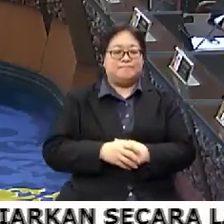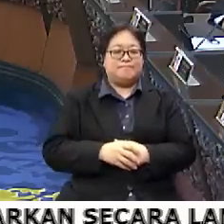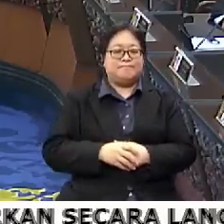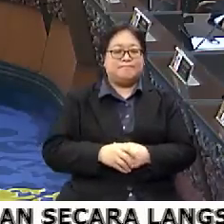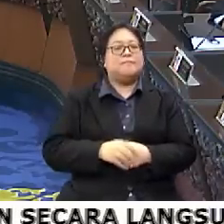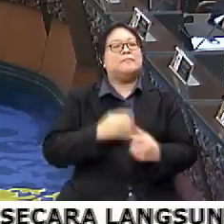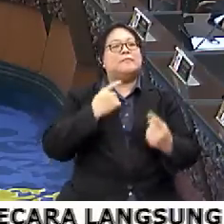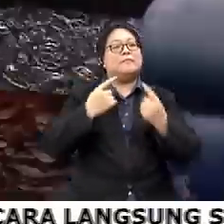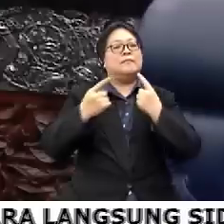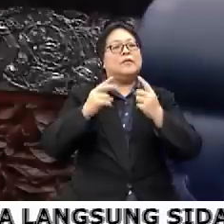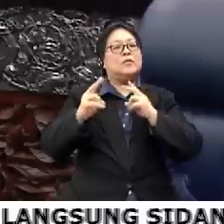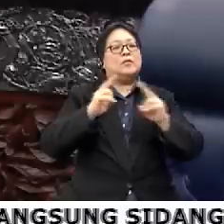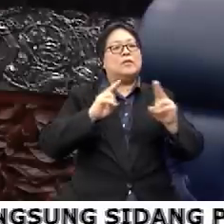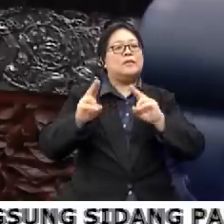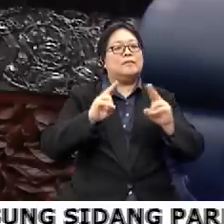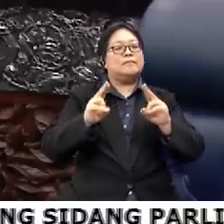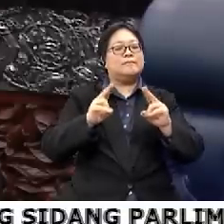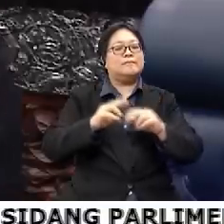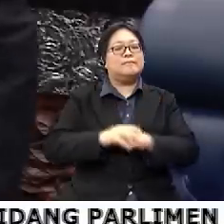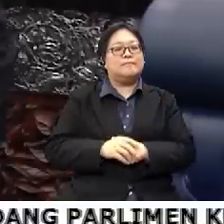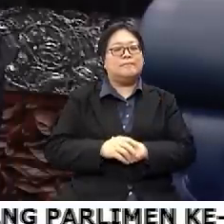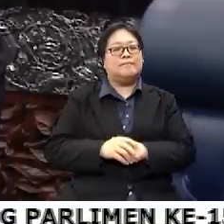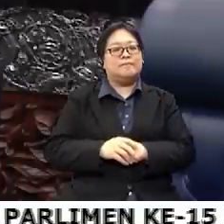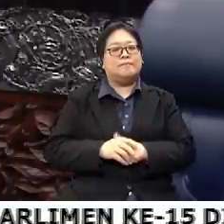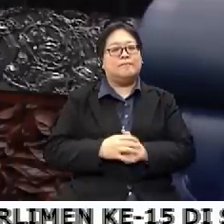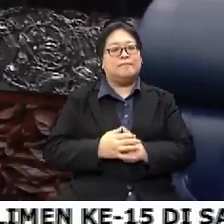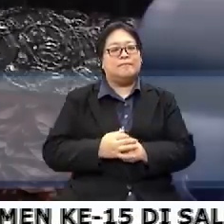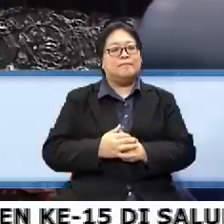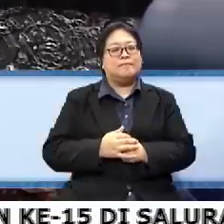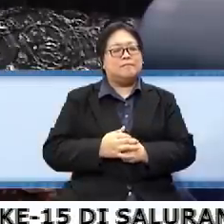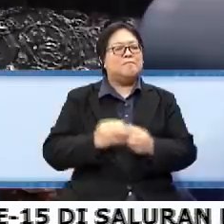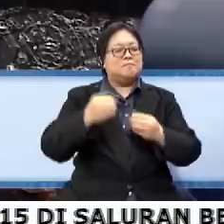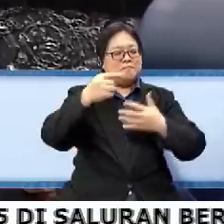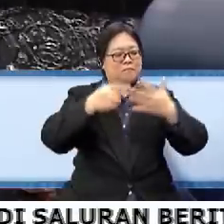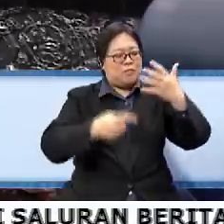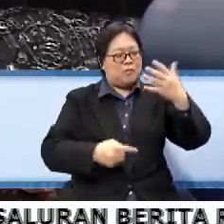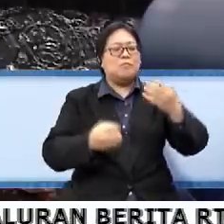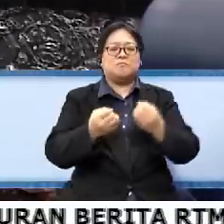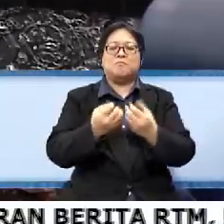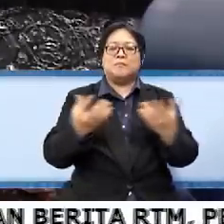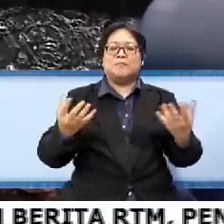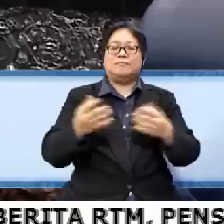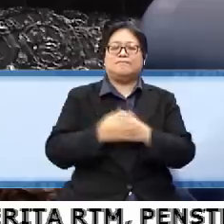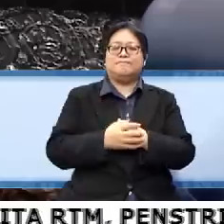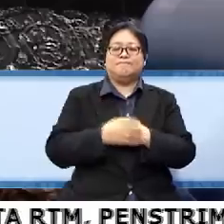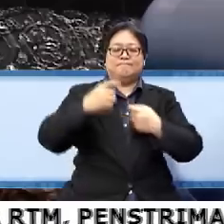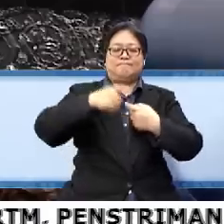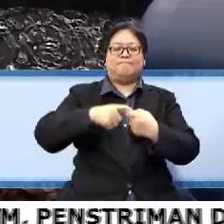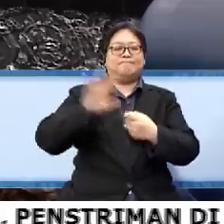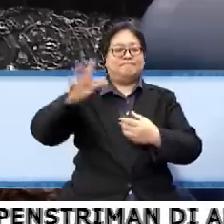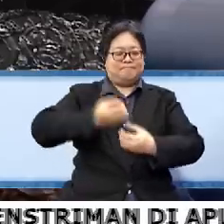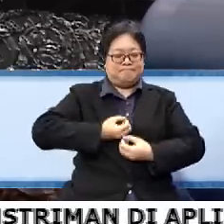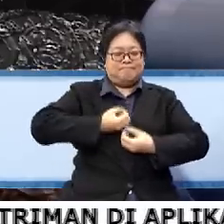tita ucapan yang penuh bersyarat dengan bukan hanya kandungan hati